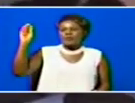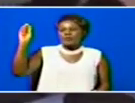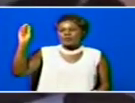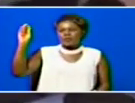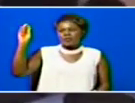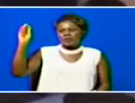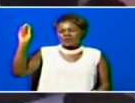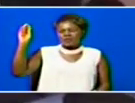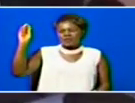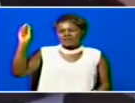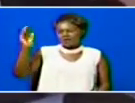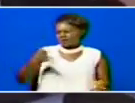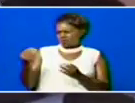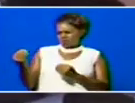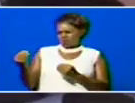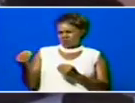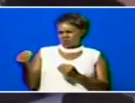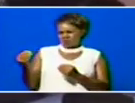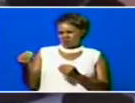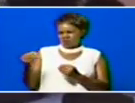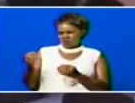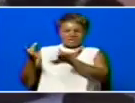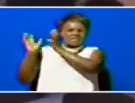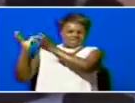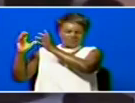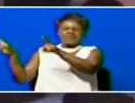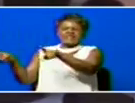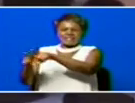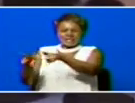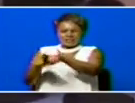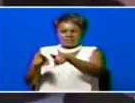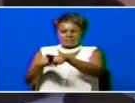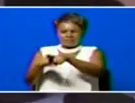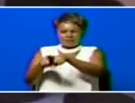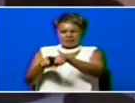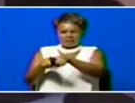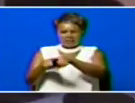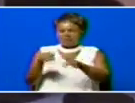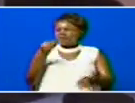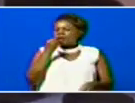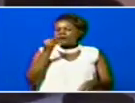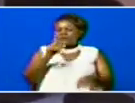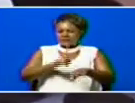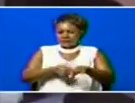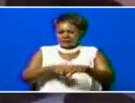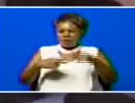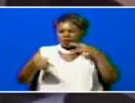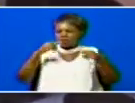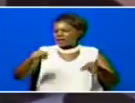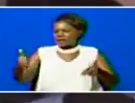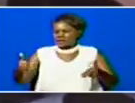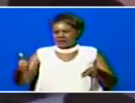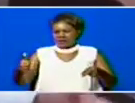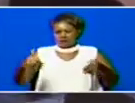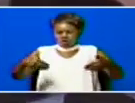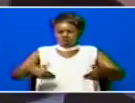Alienda huko upande wa Sun and Sand Kilifi. Alafu alikuwa aende lunch kutoka Sun and Sand kwa hoteli nyingine.